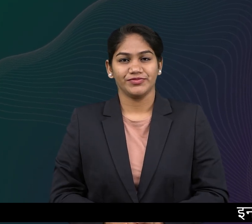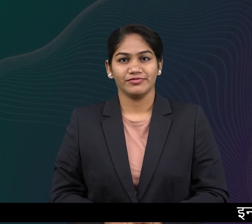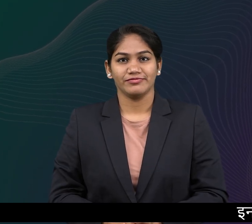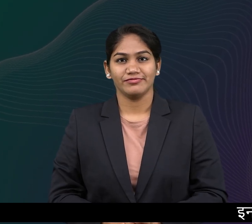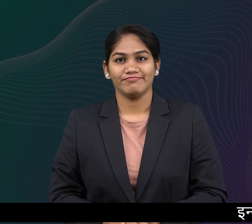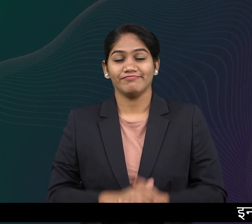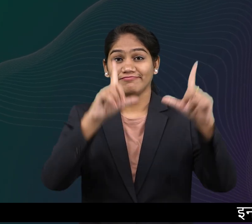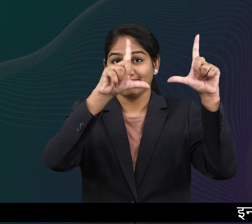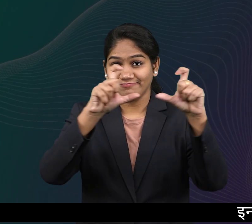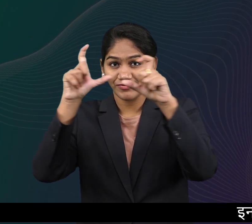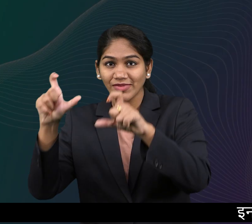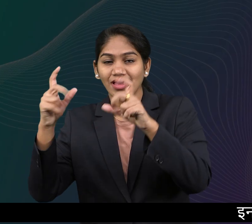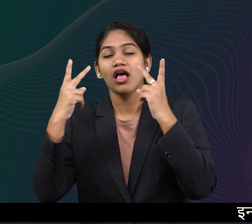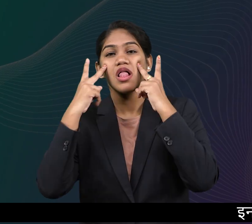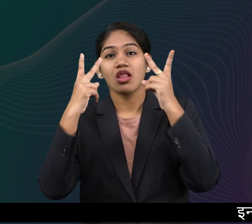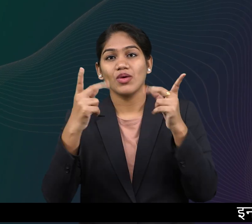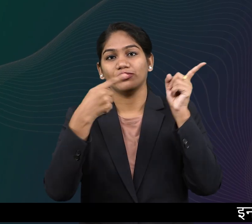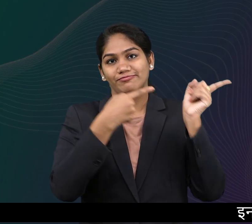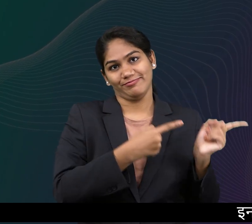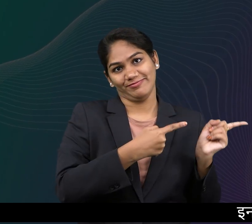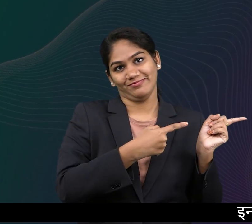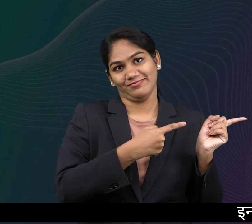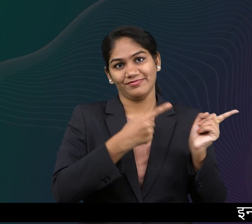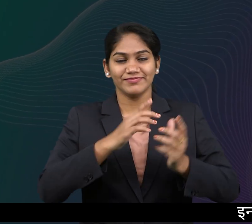इन चित्रों को देखो।